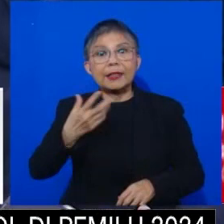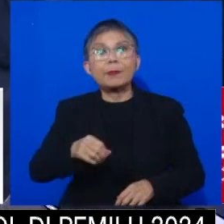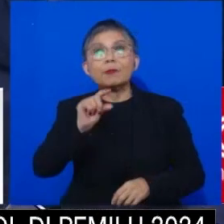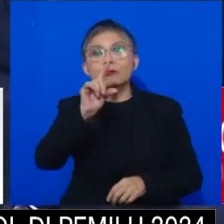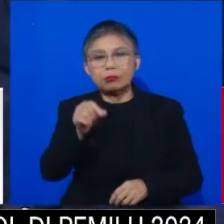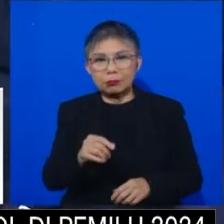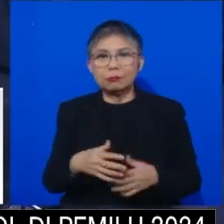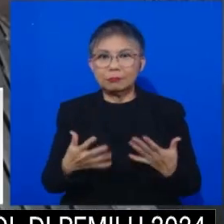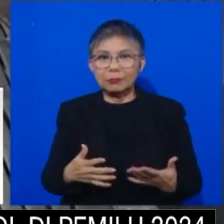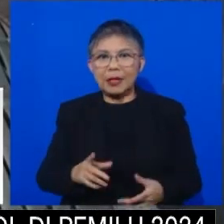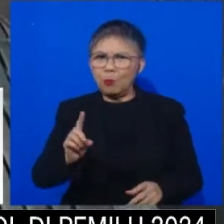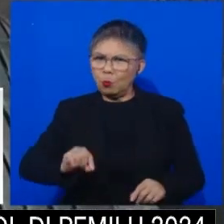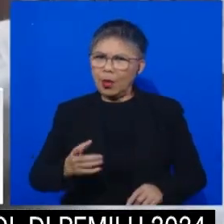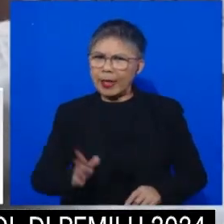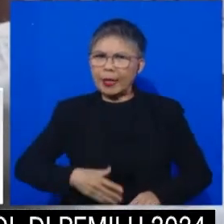bulan.